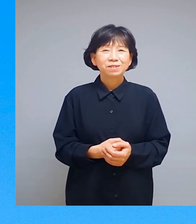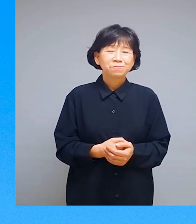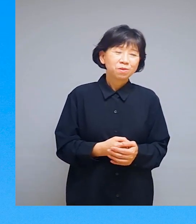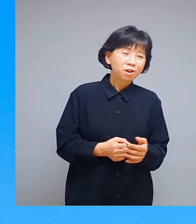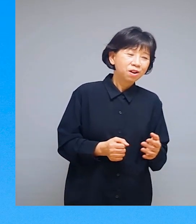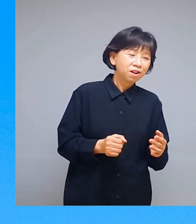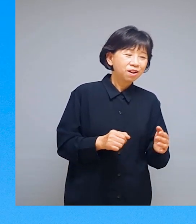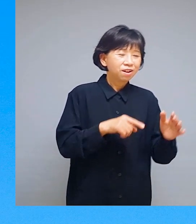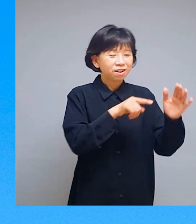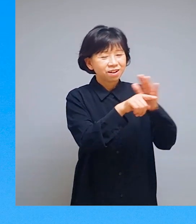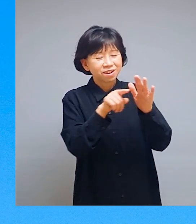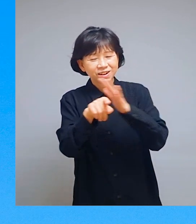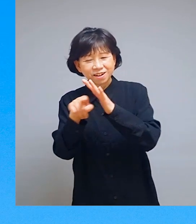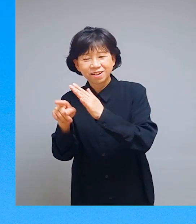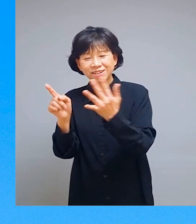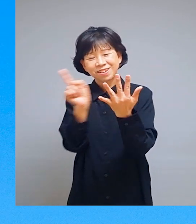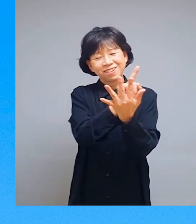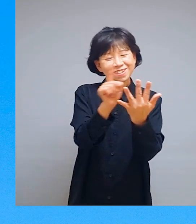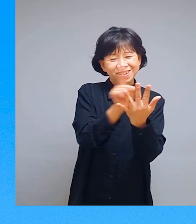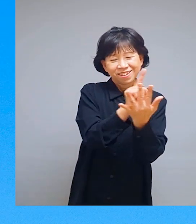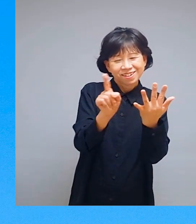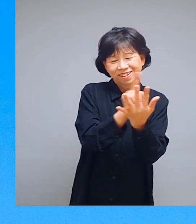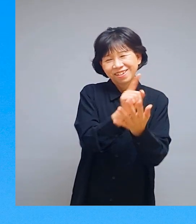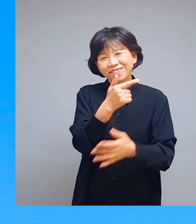여기저기 다니면서 만나는 거 막 좋아하고.